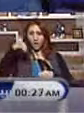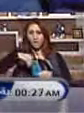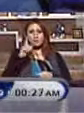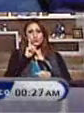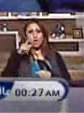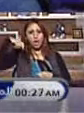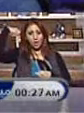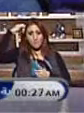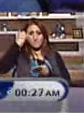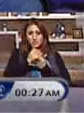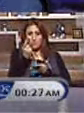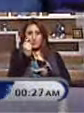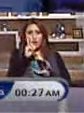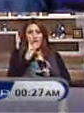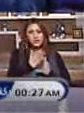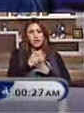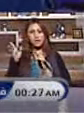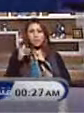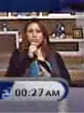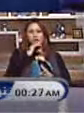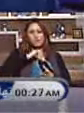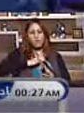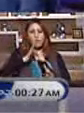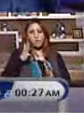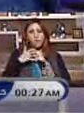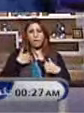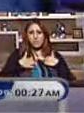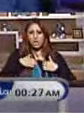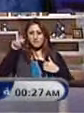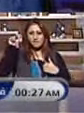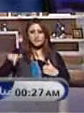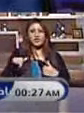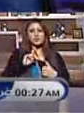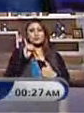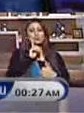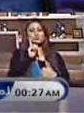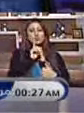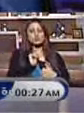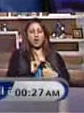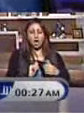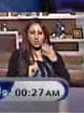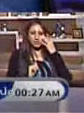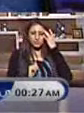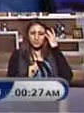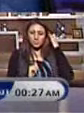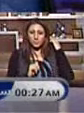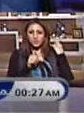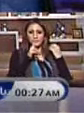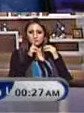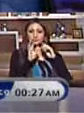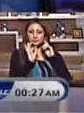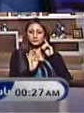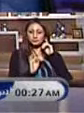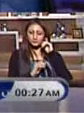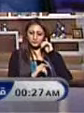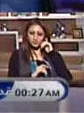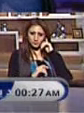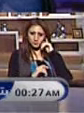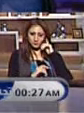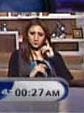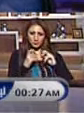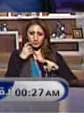لعثمان رضي الله عنه لما رغي عثمان ال ما هو نستطيع ان نقول ان الامه